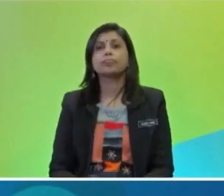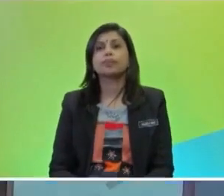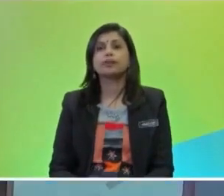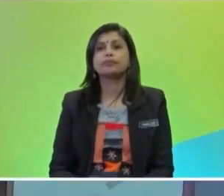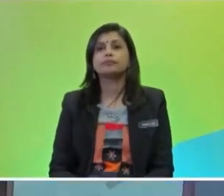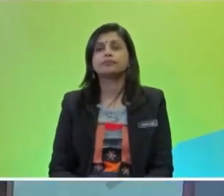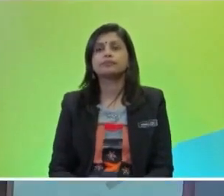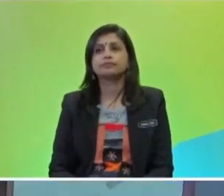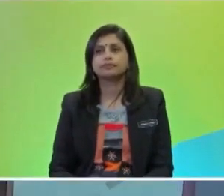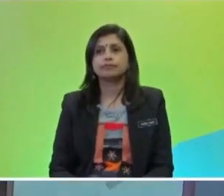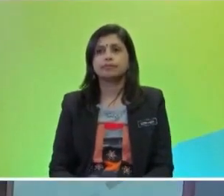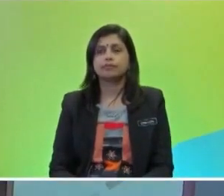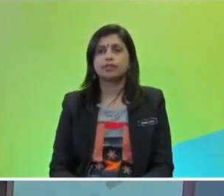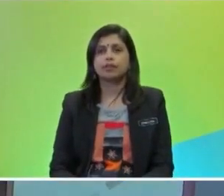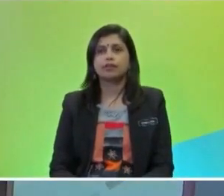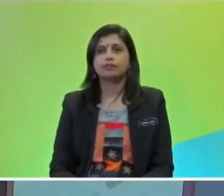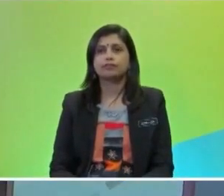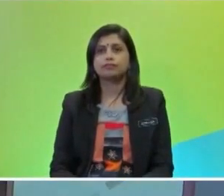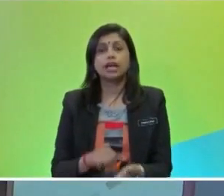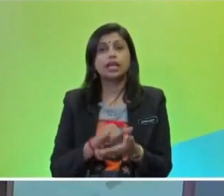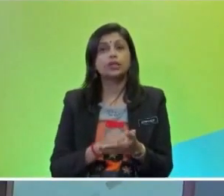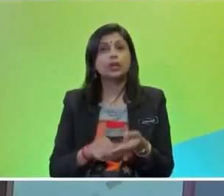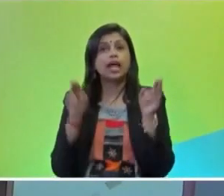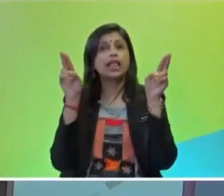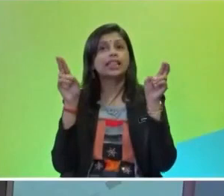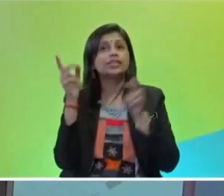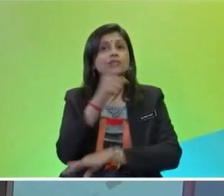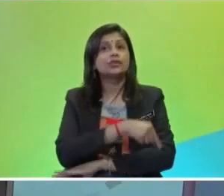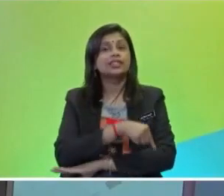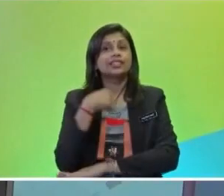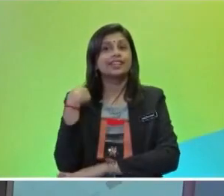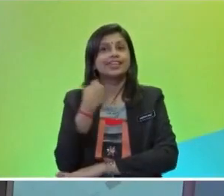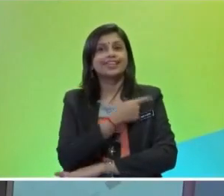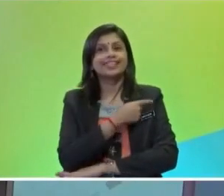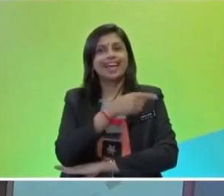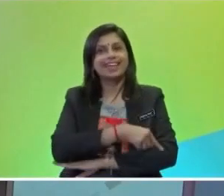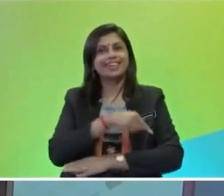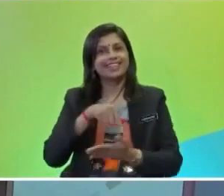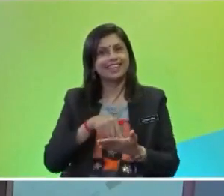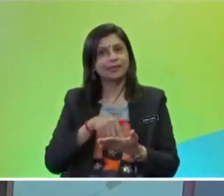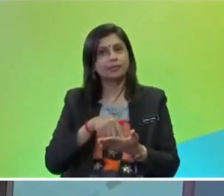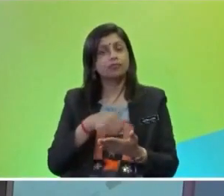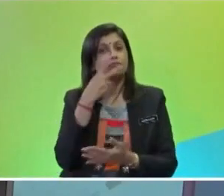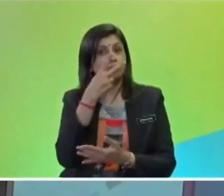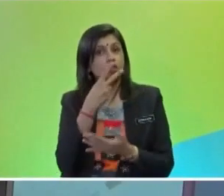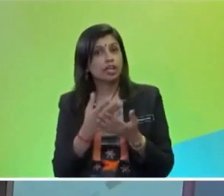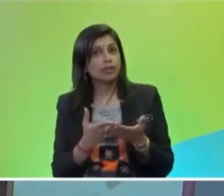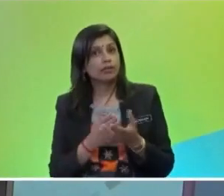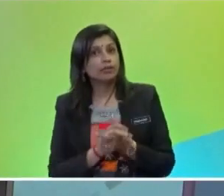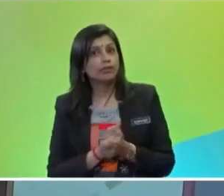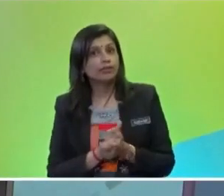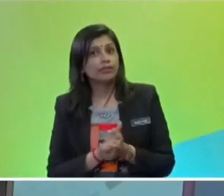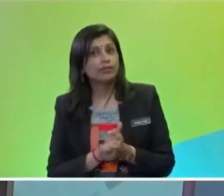ini adalah ada kaitan dengan tajuk yang kita akan belajar hari ini dengan nilainya sekali. Ya. Okay, nak tengok apa nilai dia? Okey, jom.